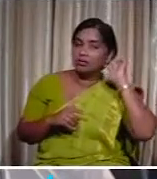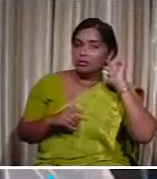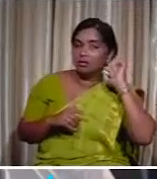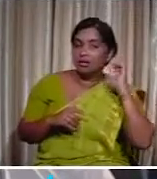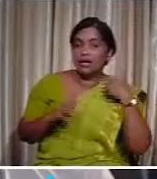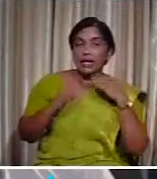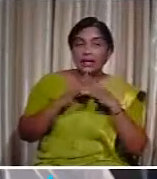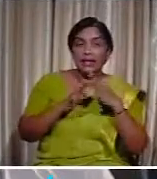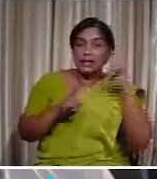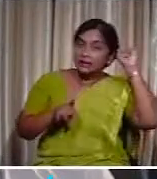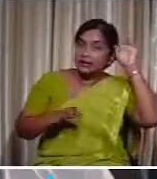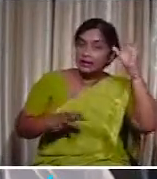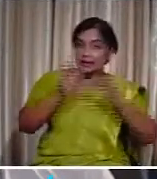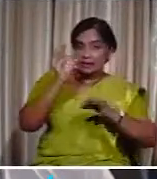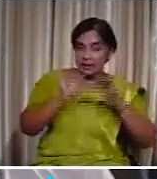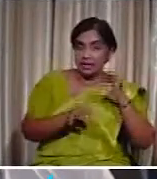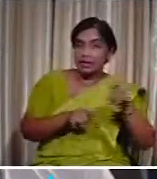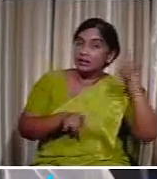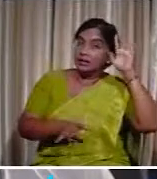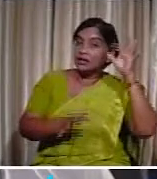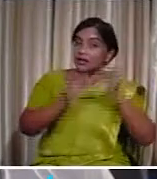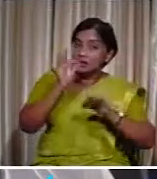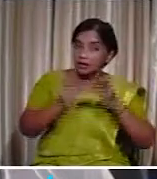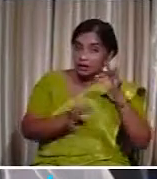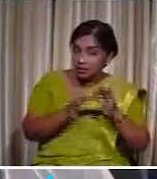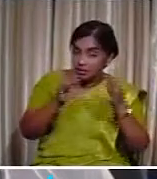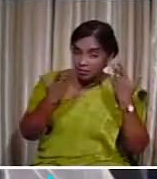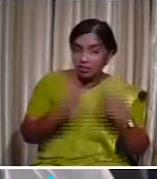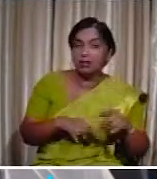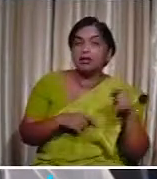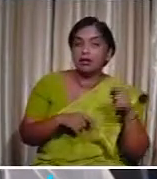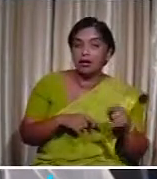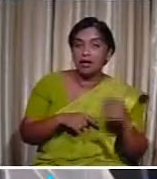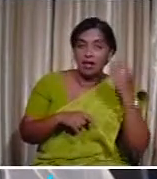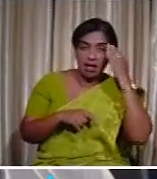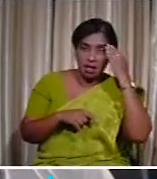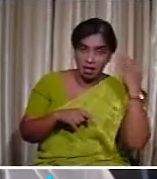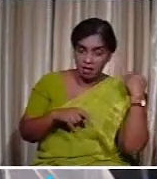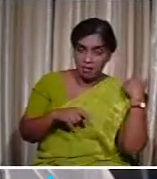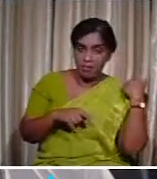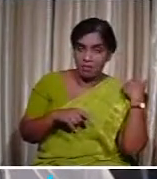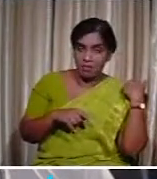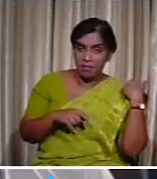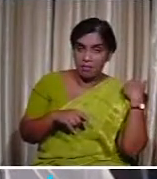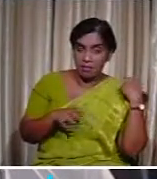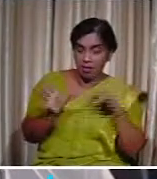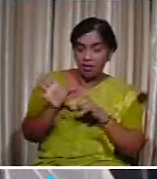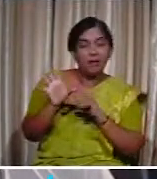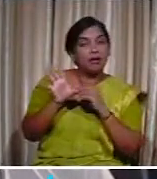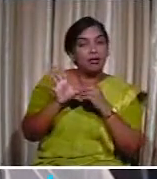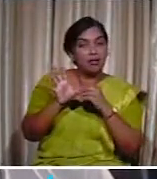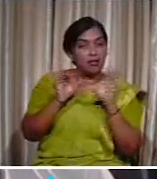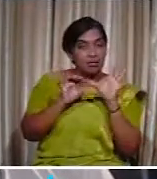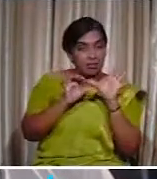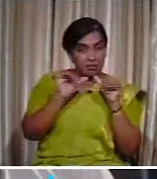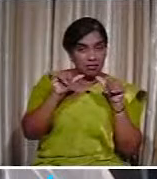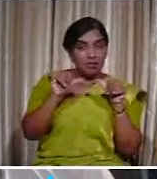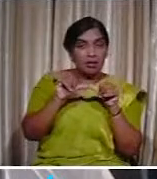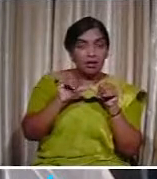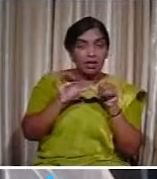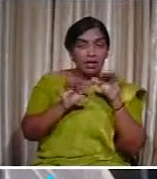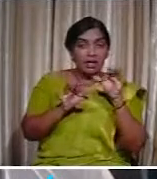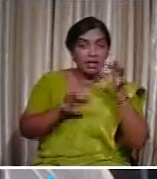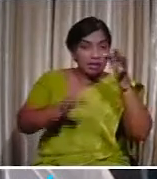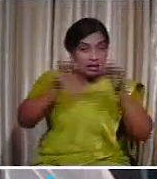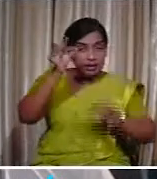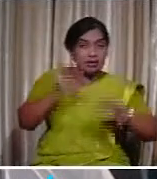අපේ ගෙදර කිරිහරක් හිටියා. ඒ කිරිහරගේ කිරි දොවලා මගේ අම්මගේ මාපට ඇඟිල්ල දෙකේම